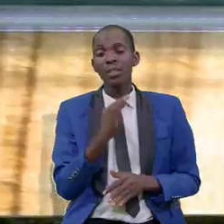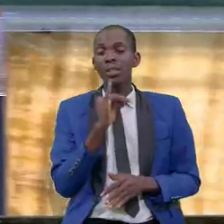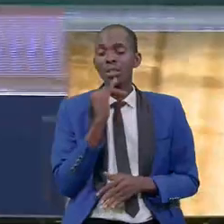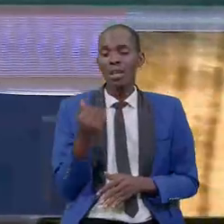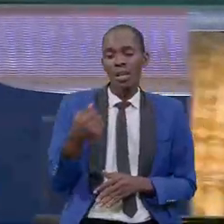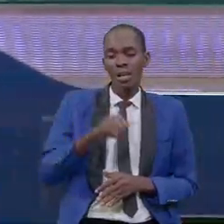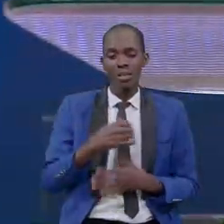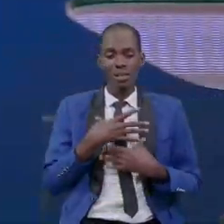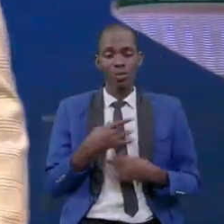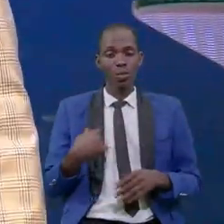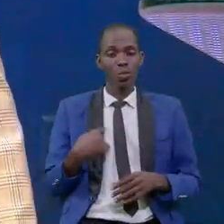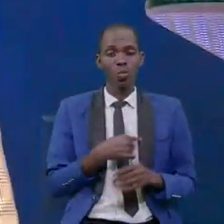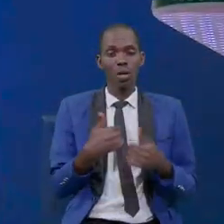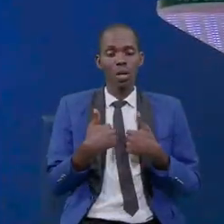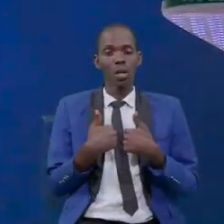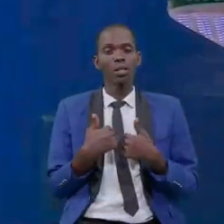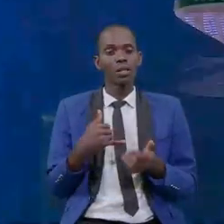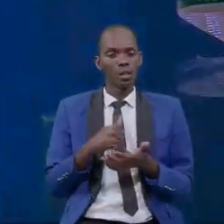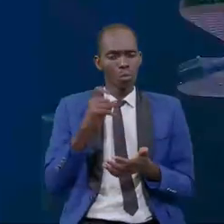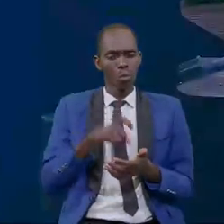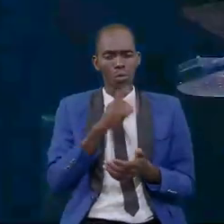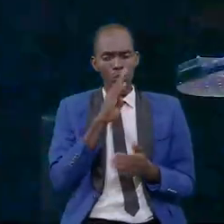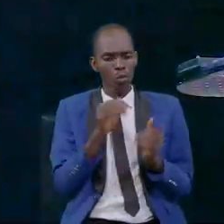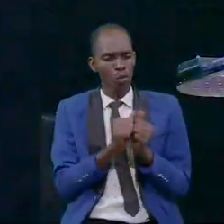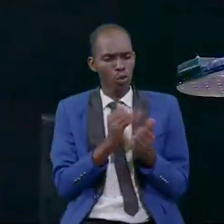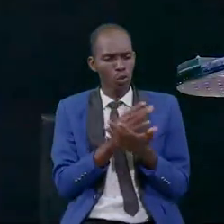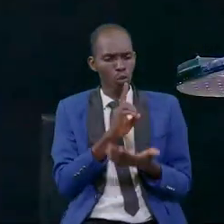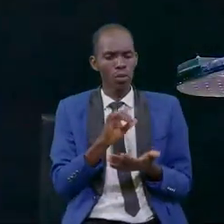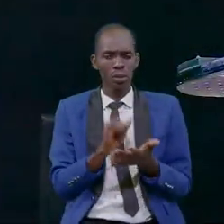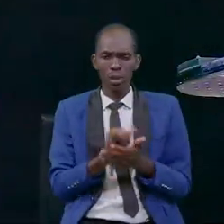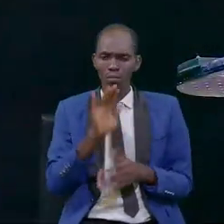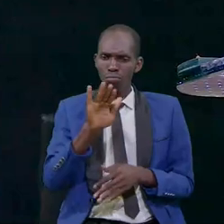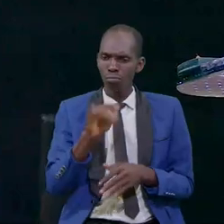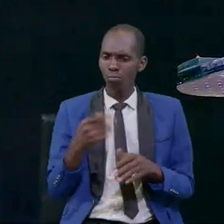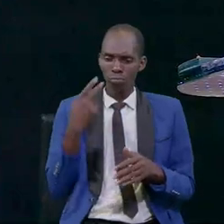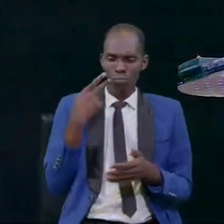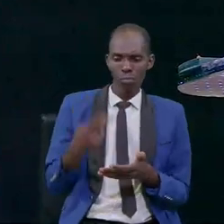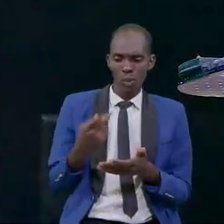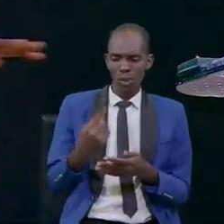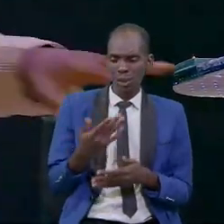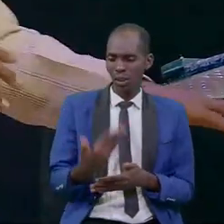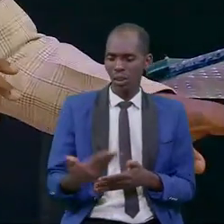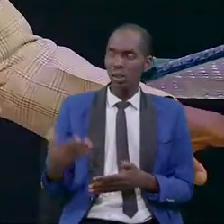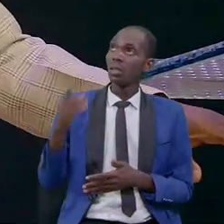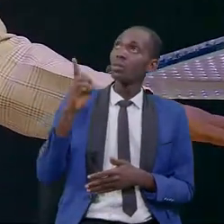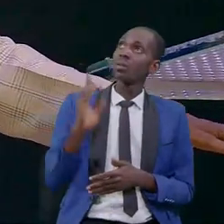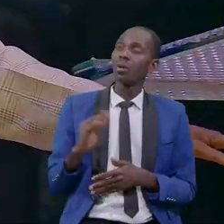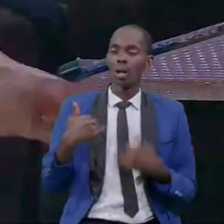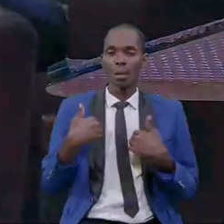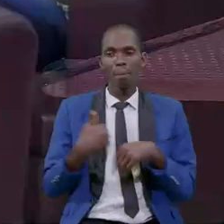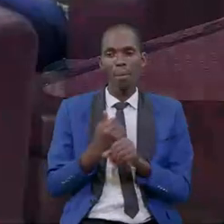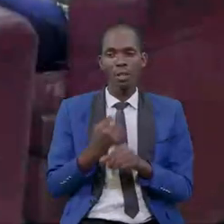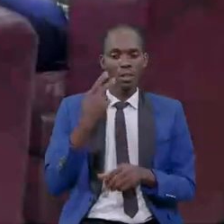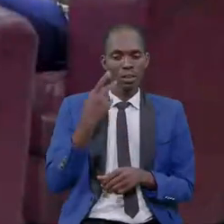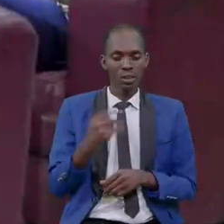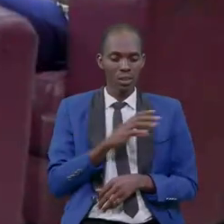avons, ce doit être la personne qui dit, regardez la provision que Dieu a faite, regardez la provision que Christ a faite,